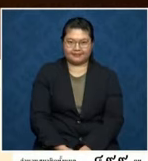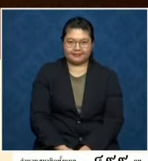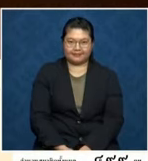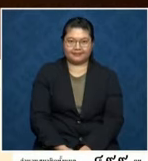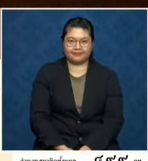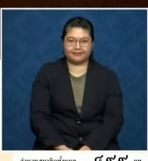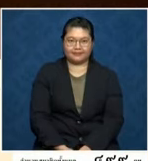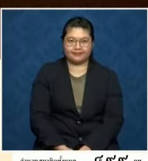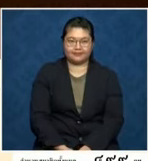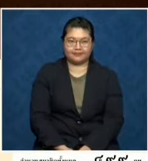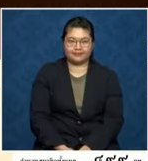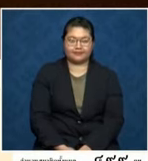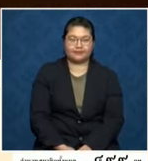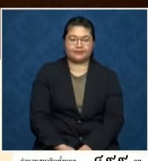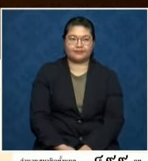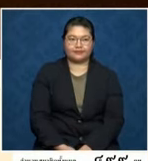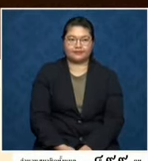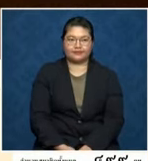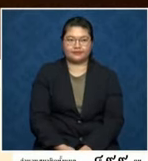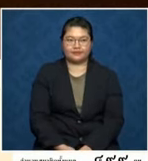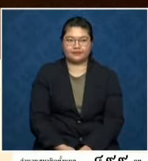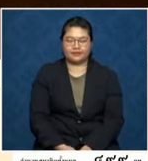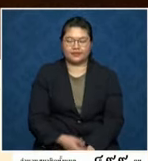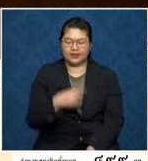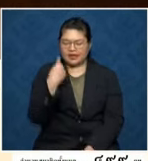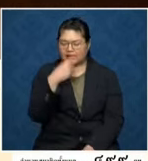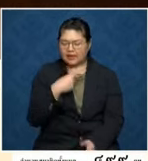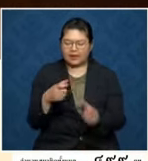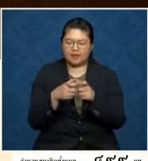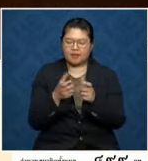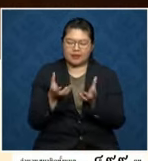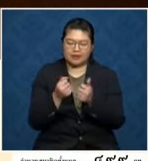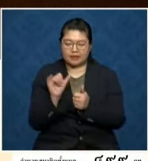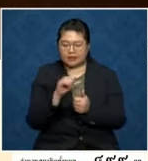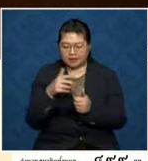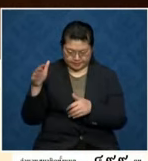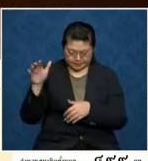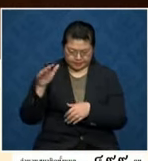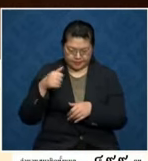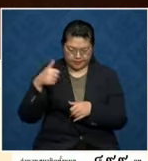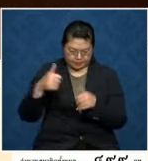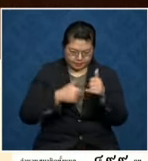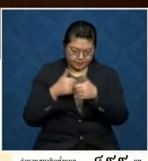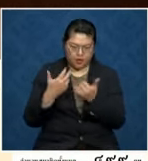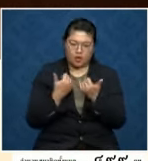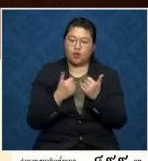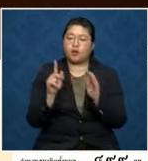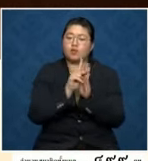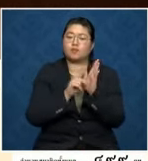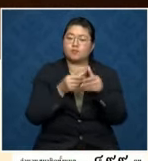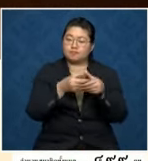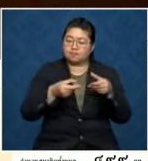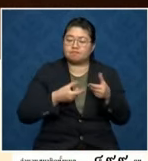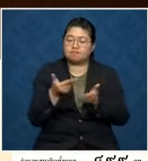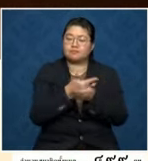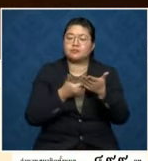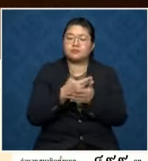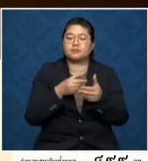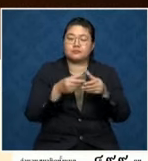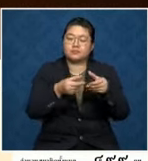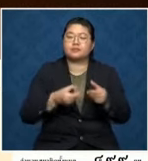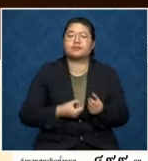อันนี้เรายังไม่รีบนะครับก็ท่านใดที่ยังไม่ได้รับบัตรนะครับเนื่องจากจะมีการพิจารณากฎหมาย2ฉบับวันนี้นะครับก็เชิญไปรับบัตรได้